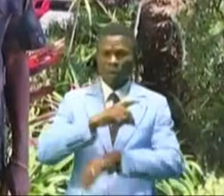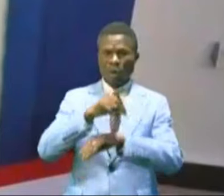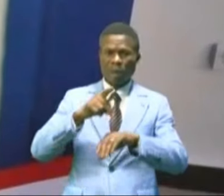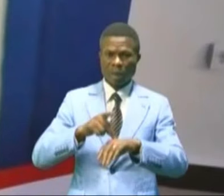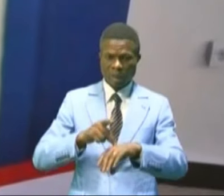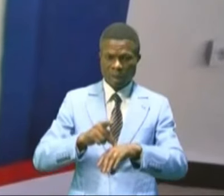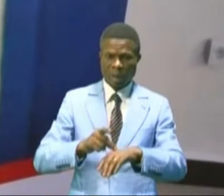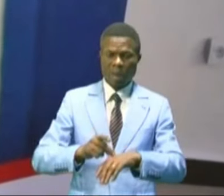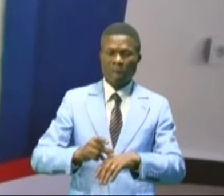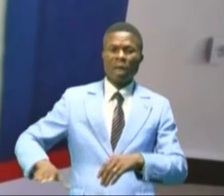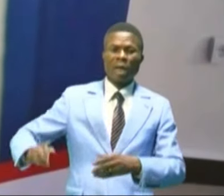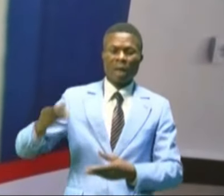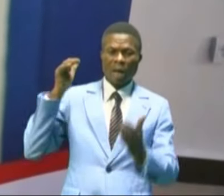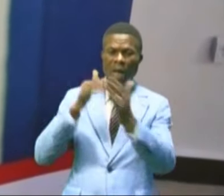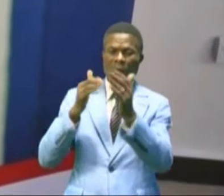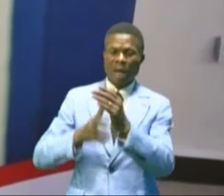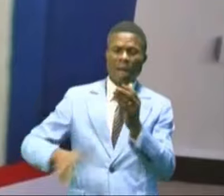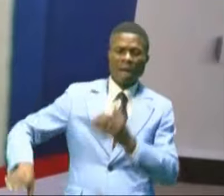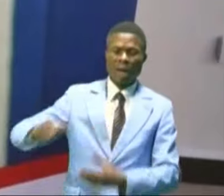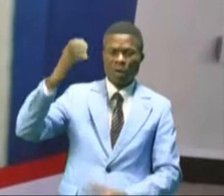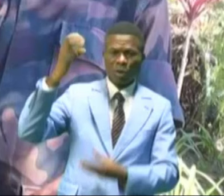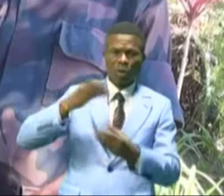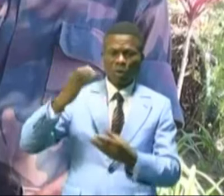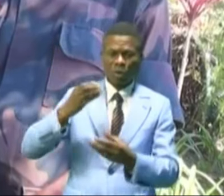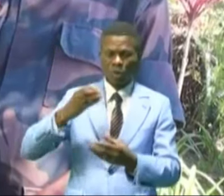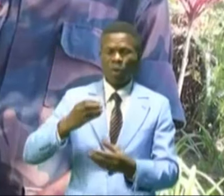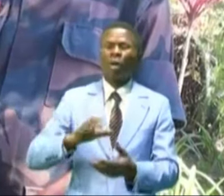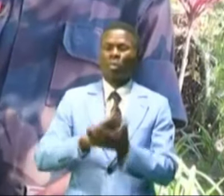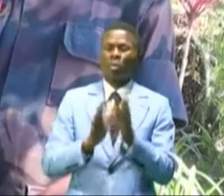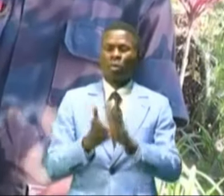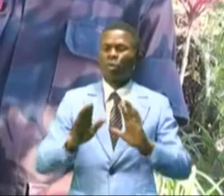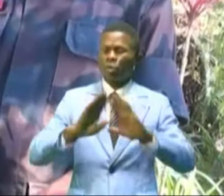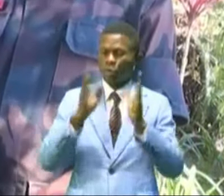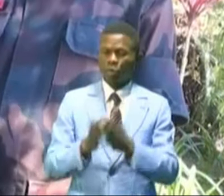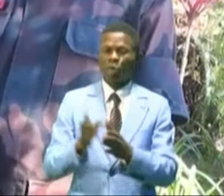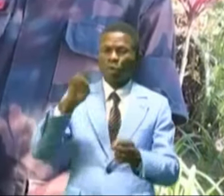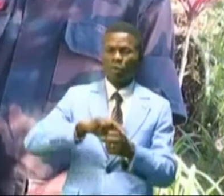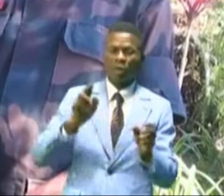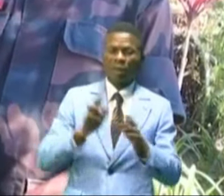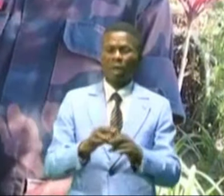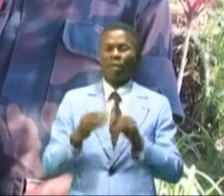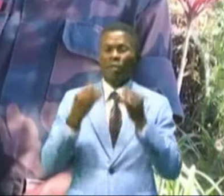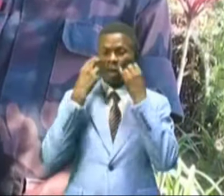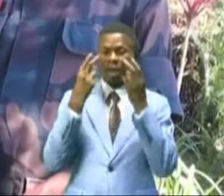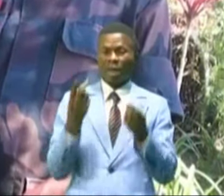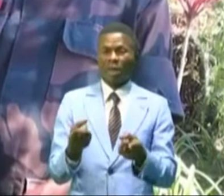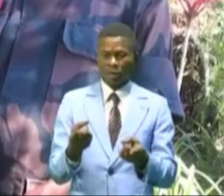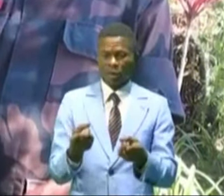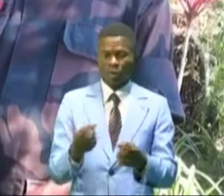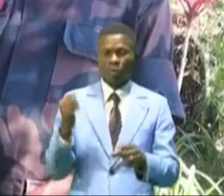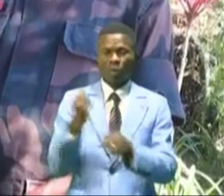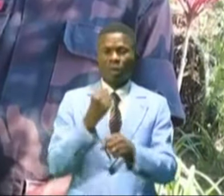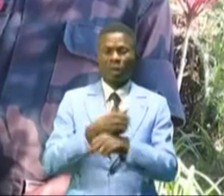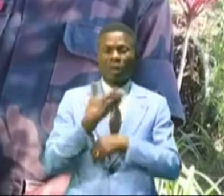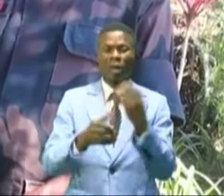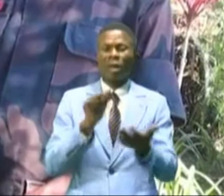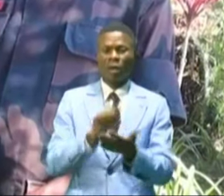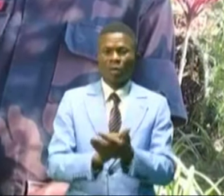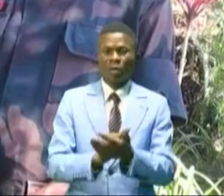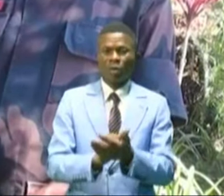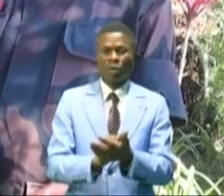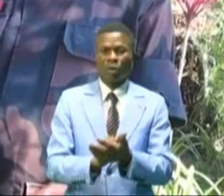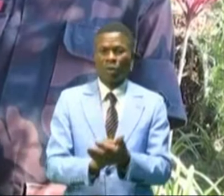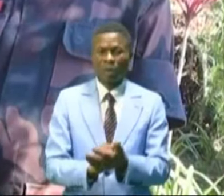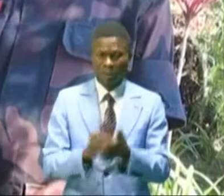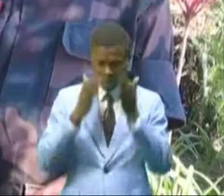l'agression rwandaise causant beaucoup de victimes innocentes. Tout le travail qu'on est en train de faire dans notre structure est